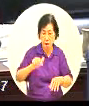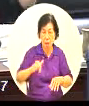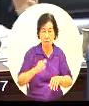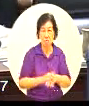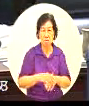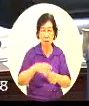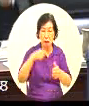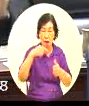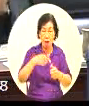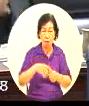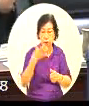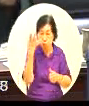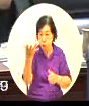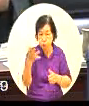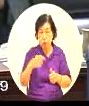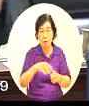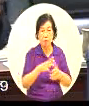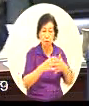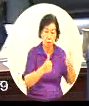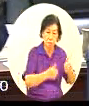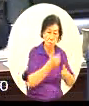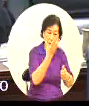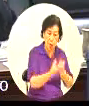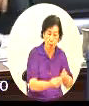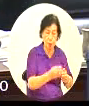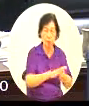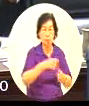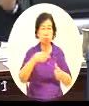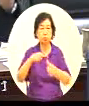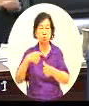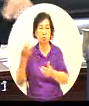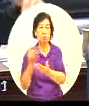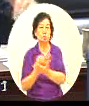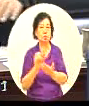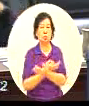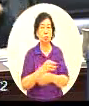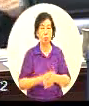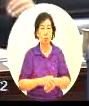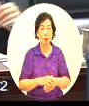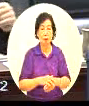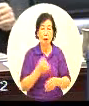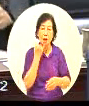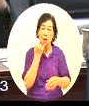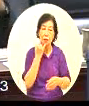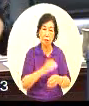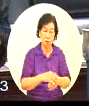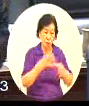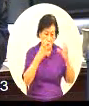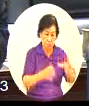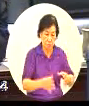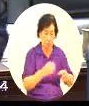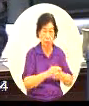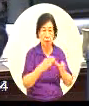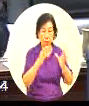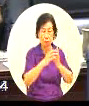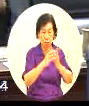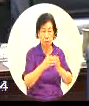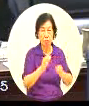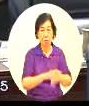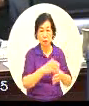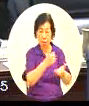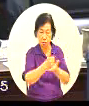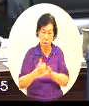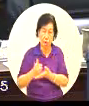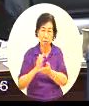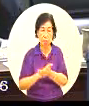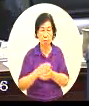会当啊调来遐，咱免阁用上侪人，咱来成一个局，然后去评估看物样，要拜托研考会去